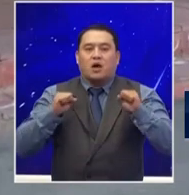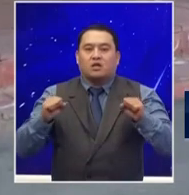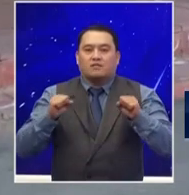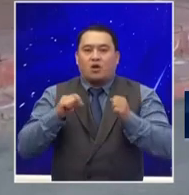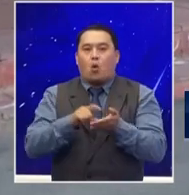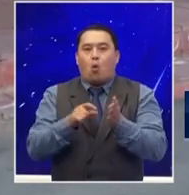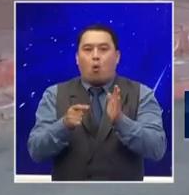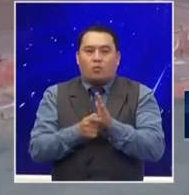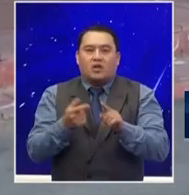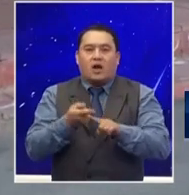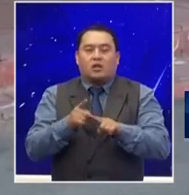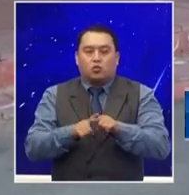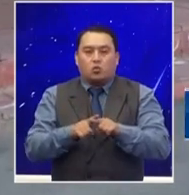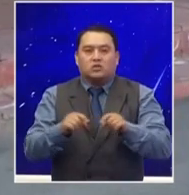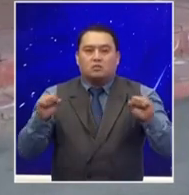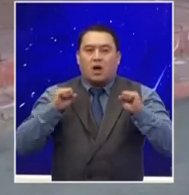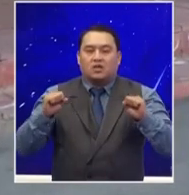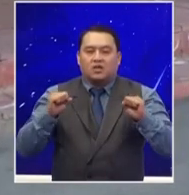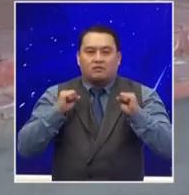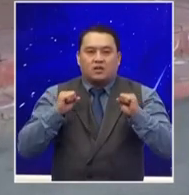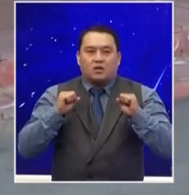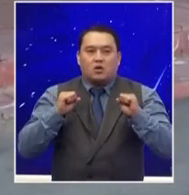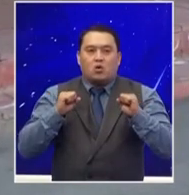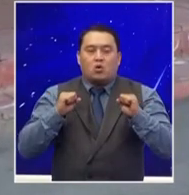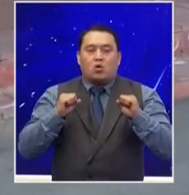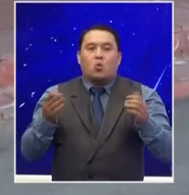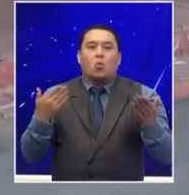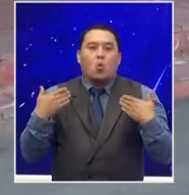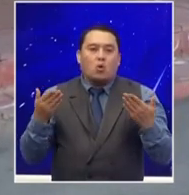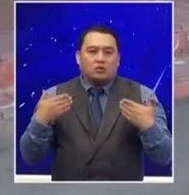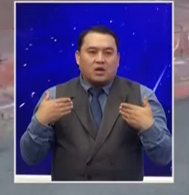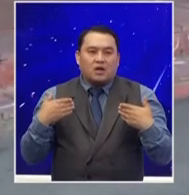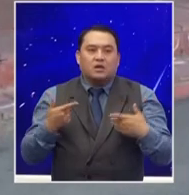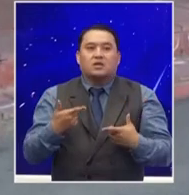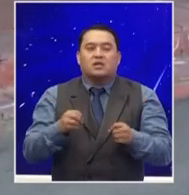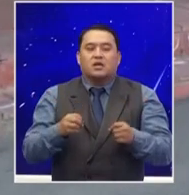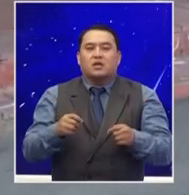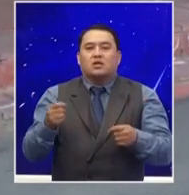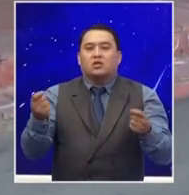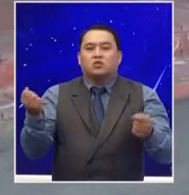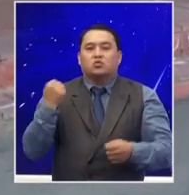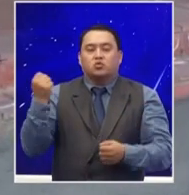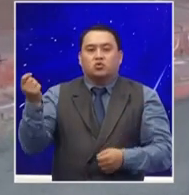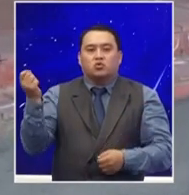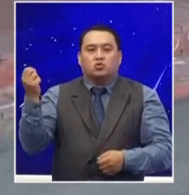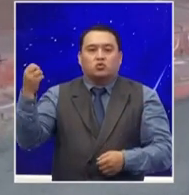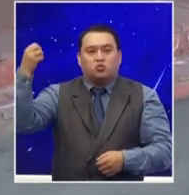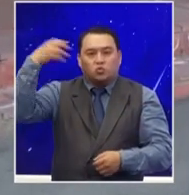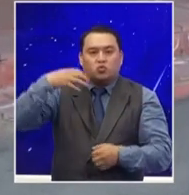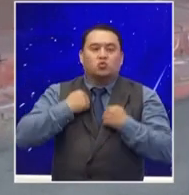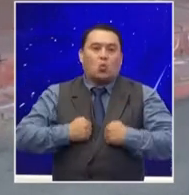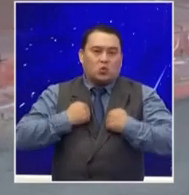какие комнаты, которые они должны спортивные, комнаты отдыха, где душевые, мужские,